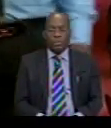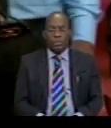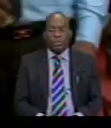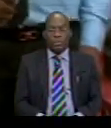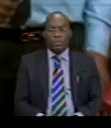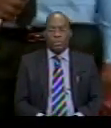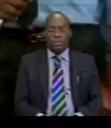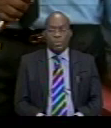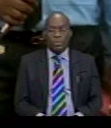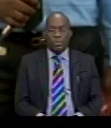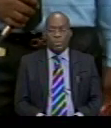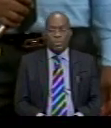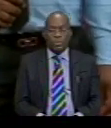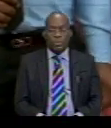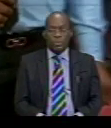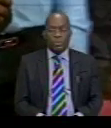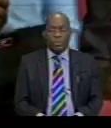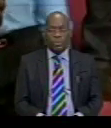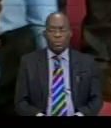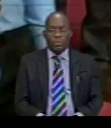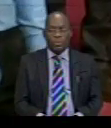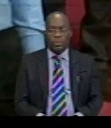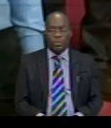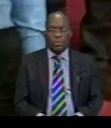Merci Seigneur.